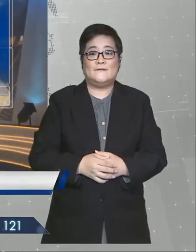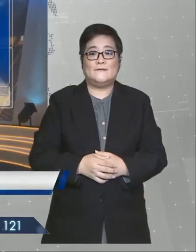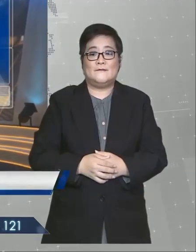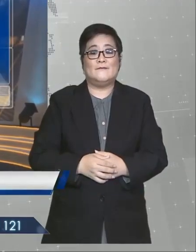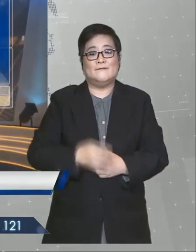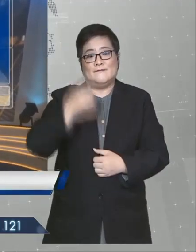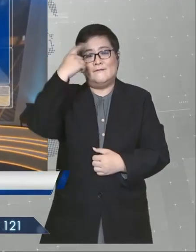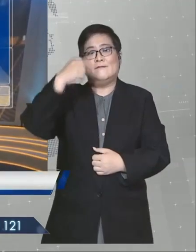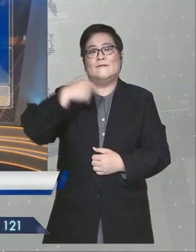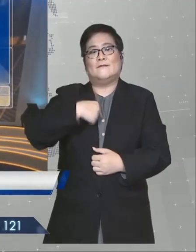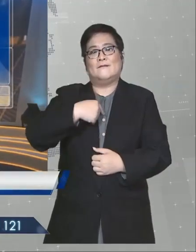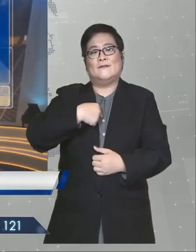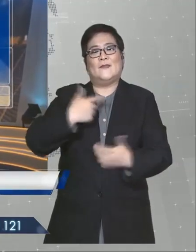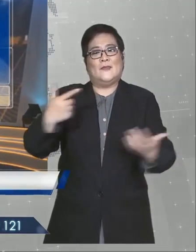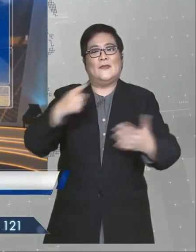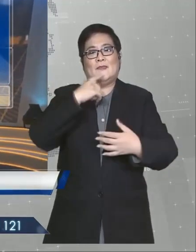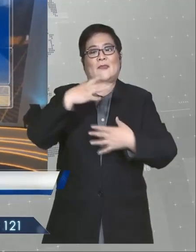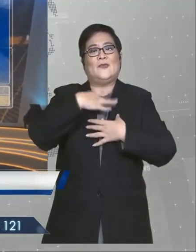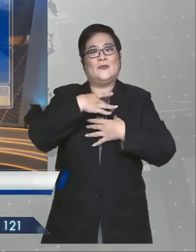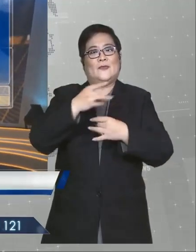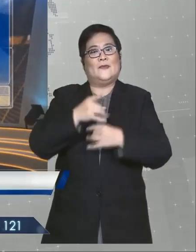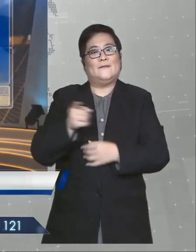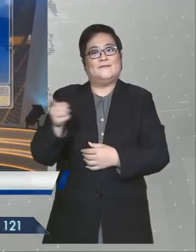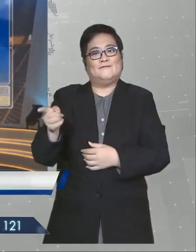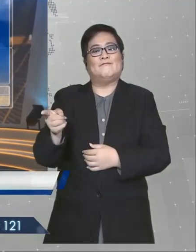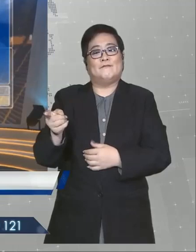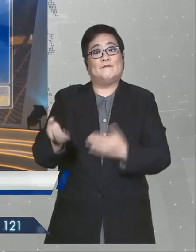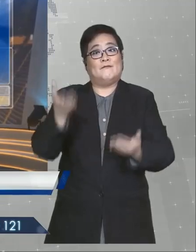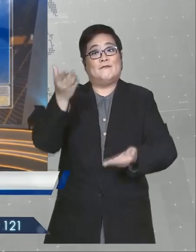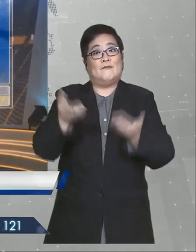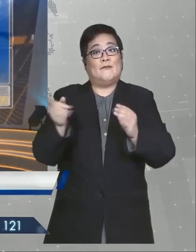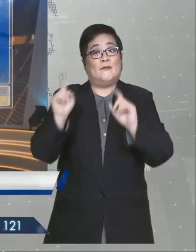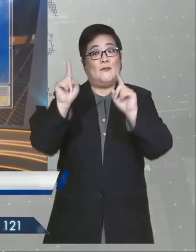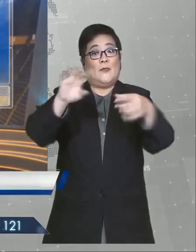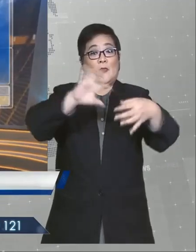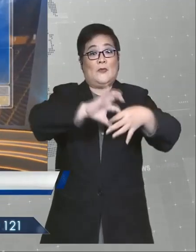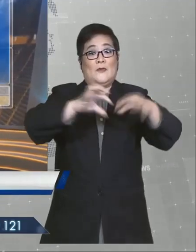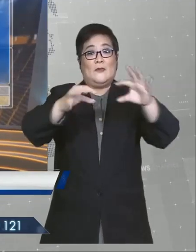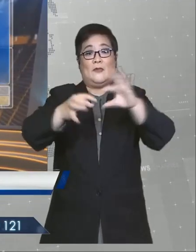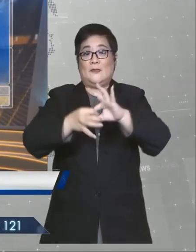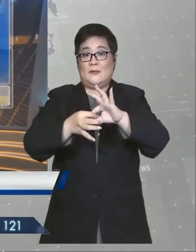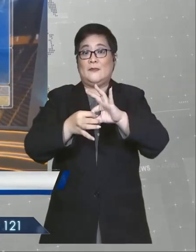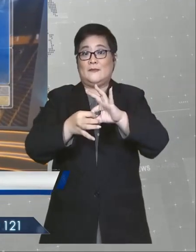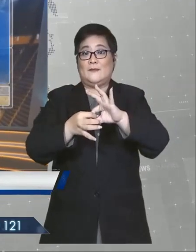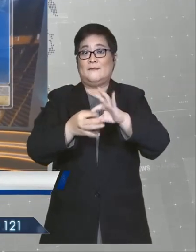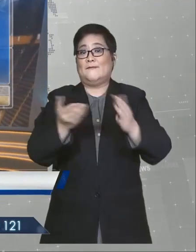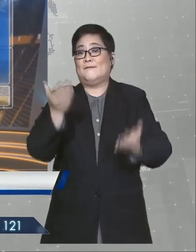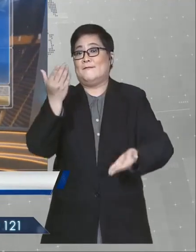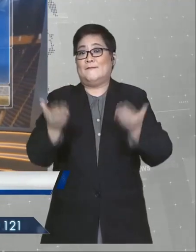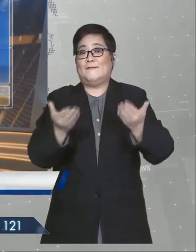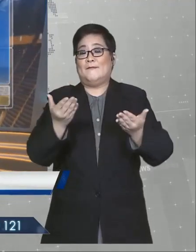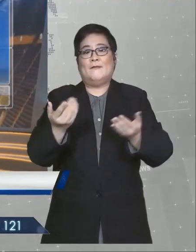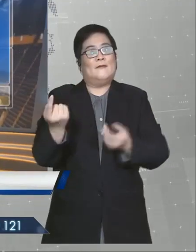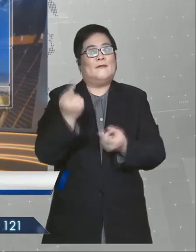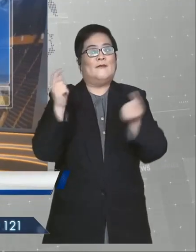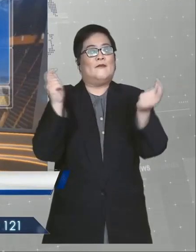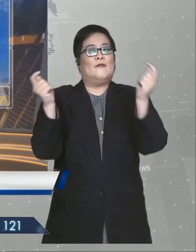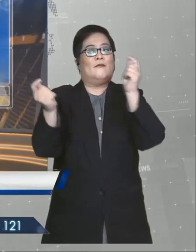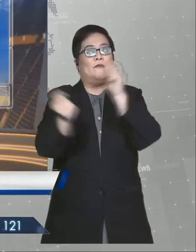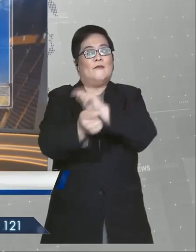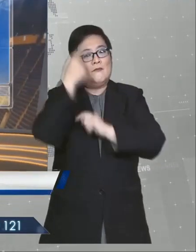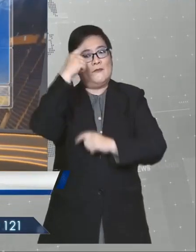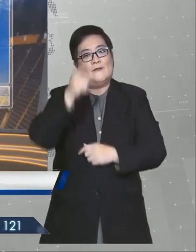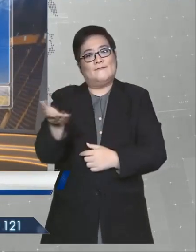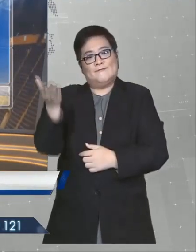Dan bagi saya, saya lebih suka dia di situ, mungkin di Olimpik itu adalah satu, mungkin menjadi satu turning point kepada